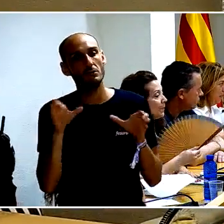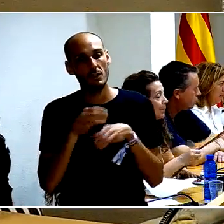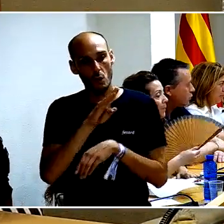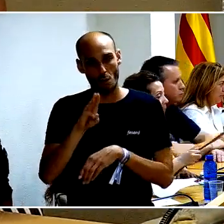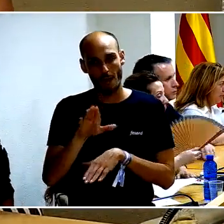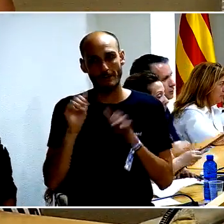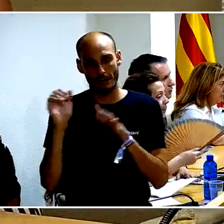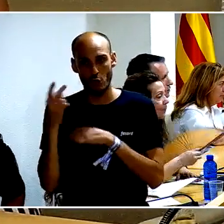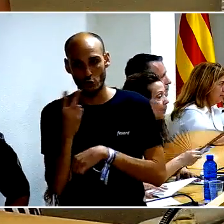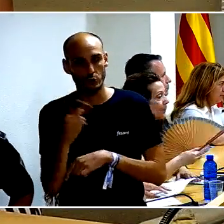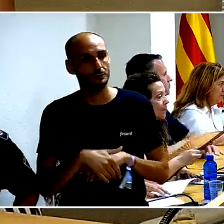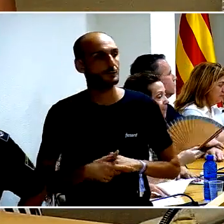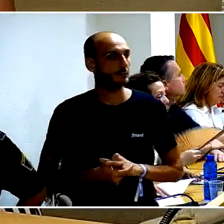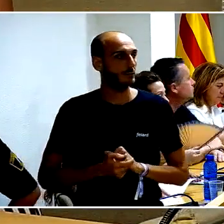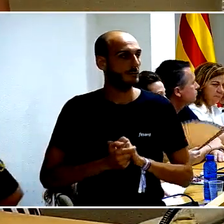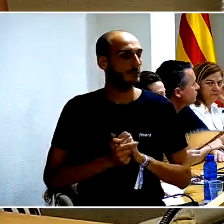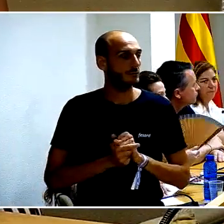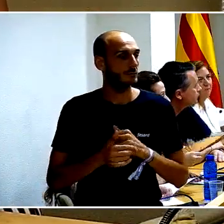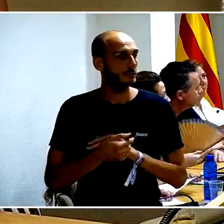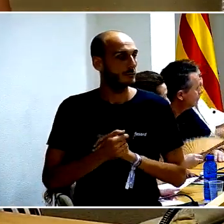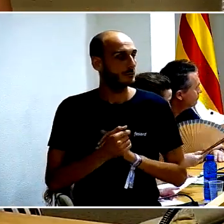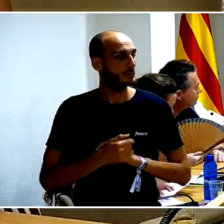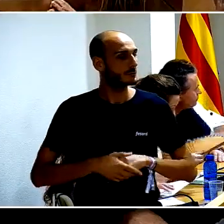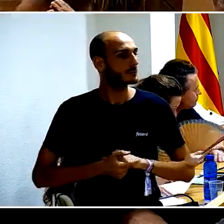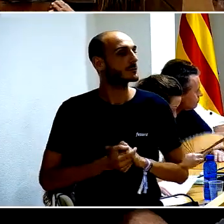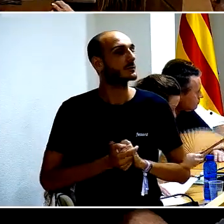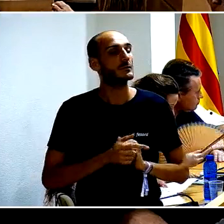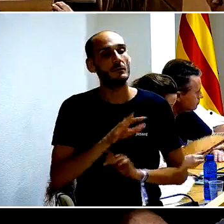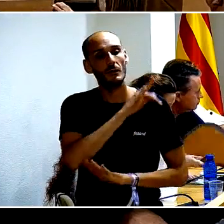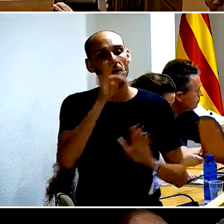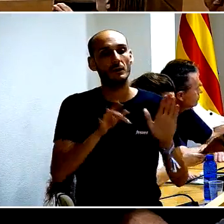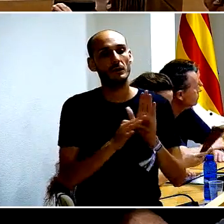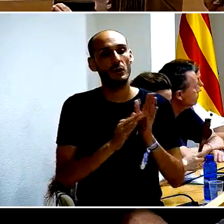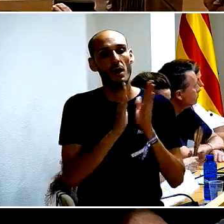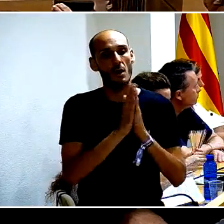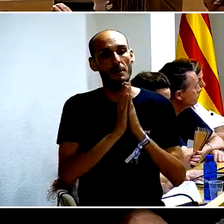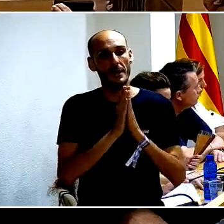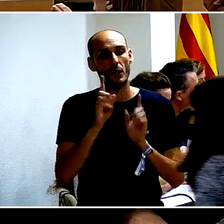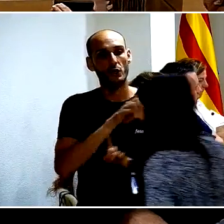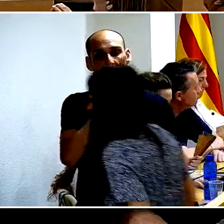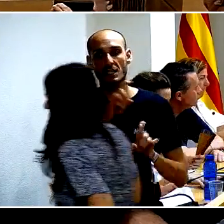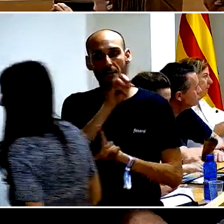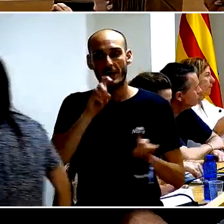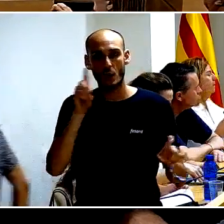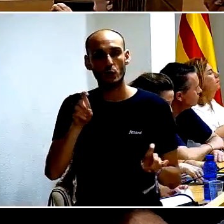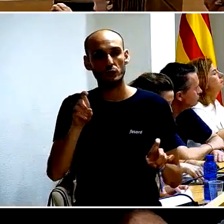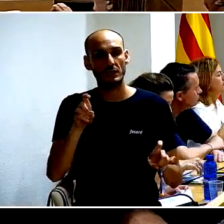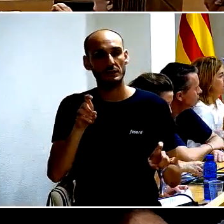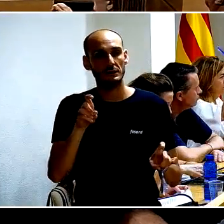la regidora no escrita. Molt bé, passaríem ja al punt de precs i preguntes de la de regidors i